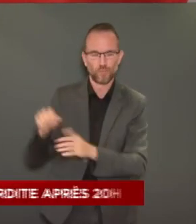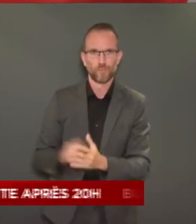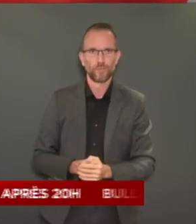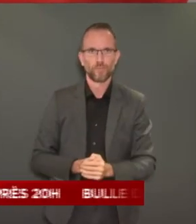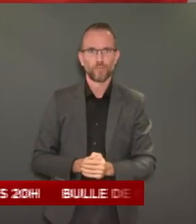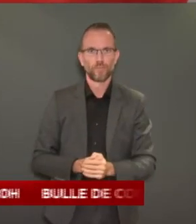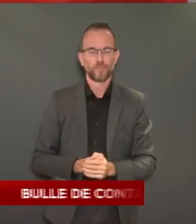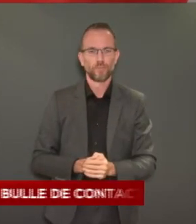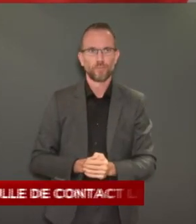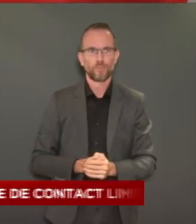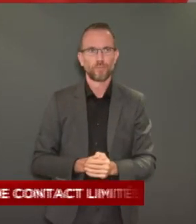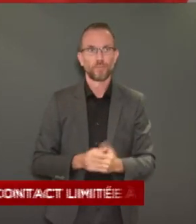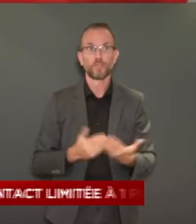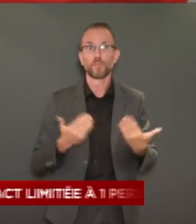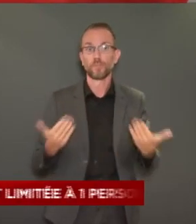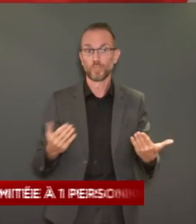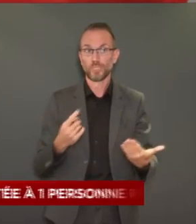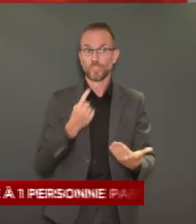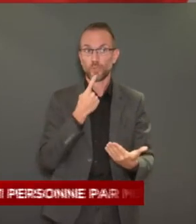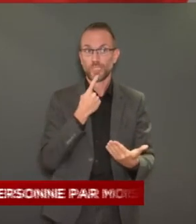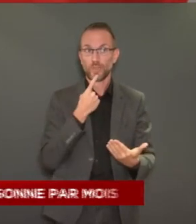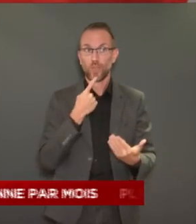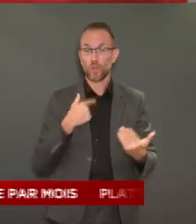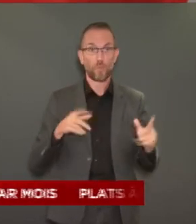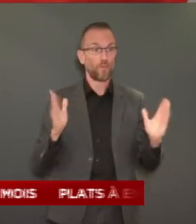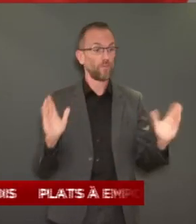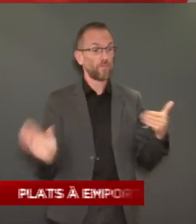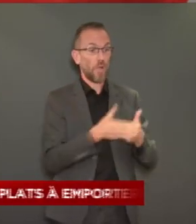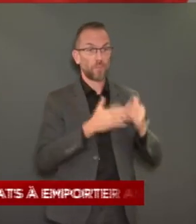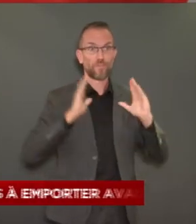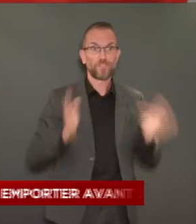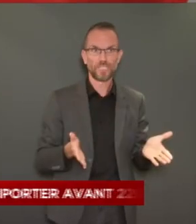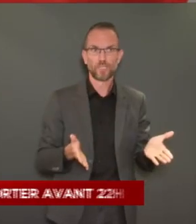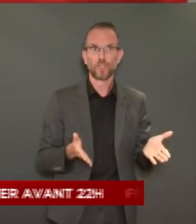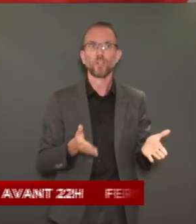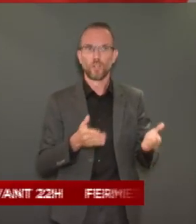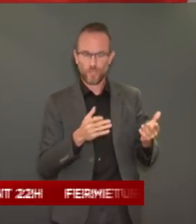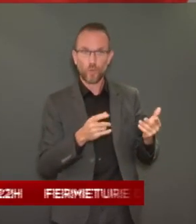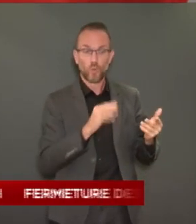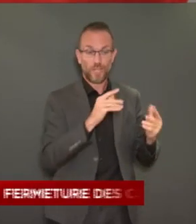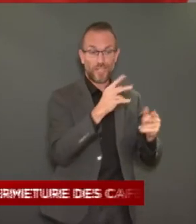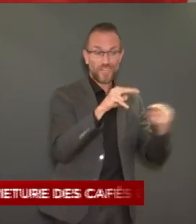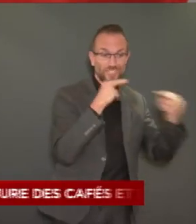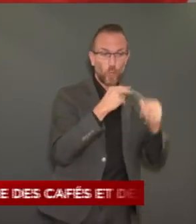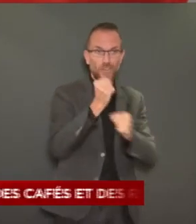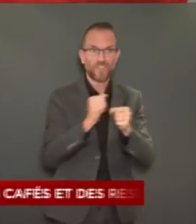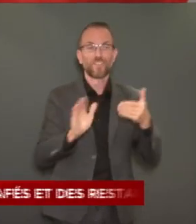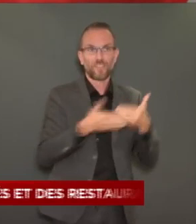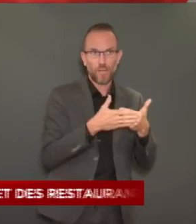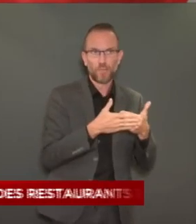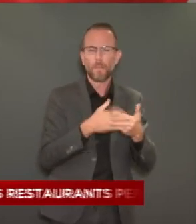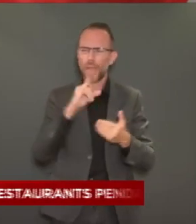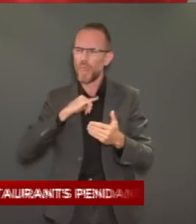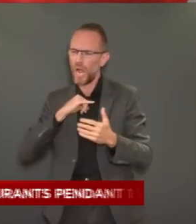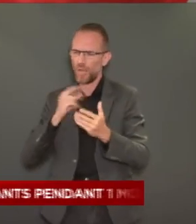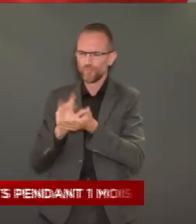fermeture sans compensation adéquate et équitable pour ceux qui sont touchés. Et on sait